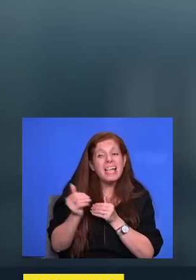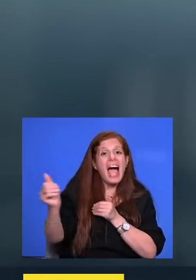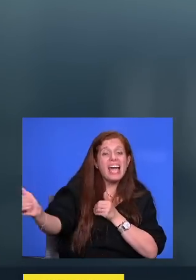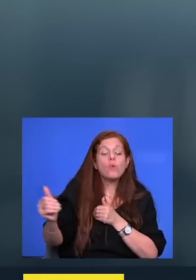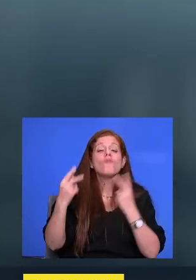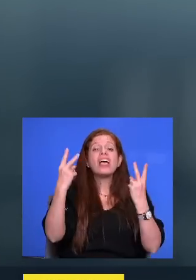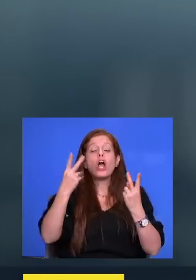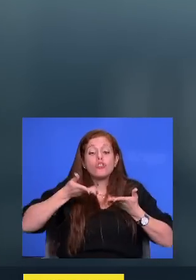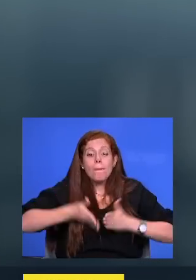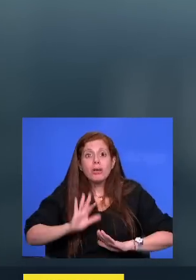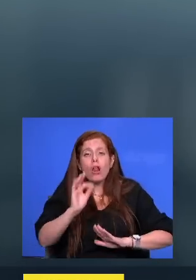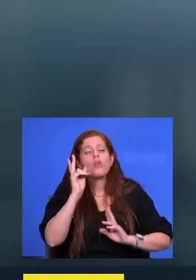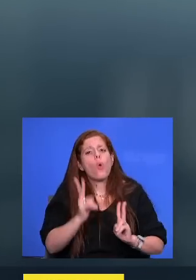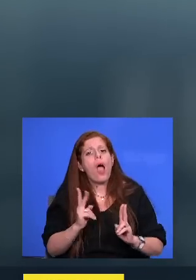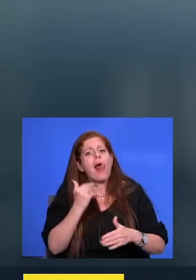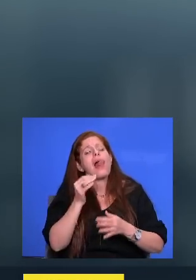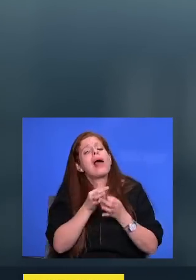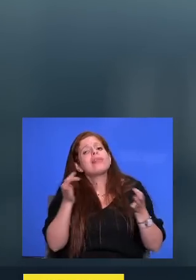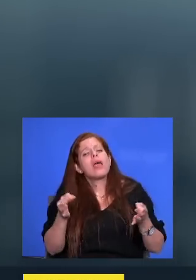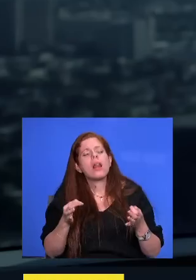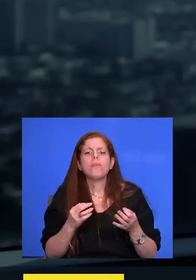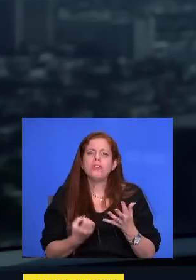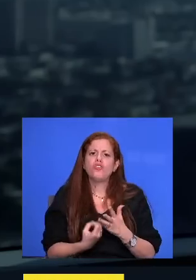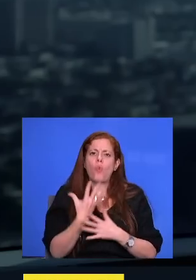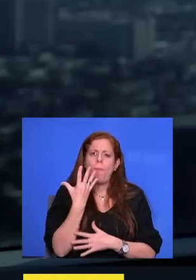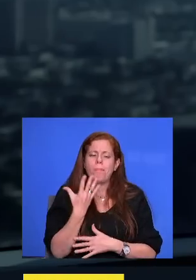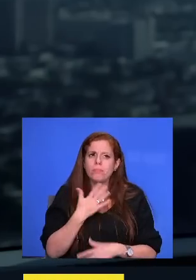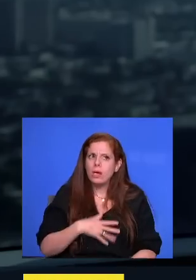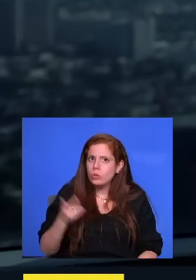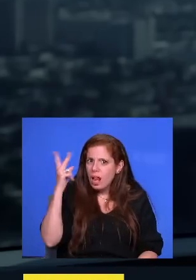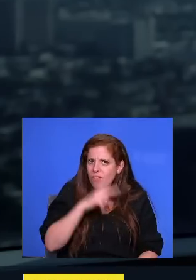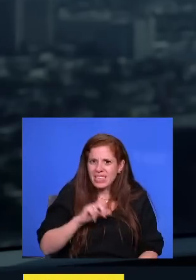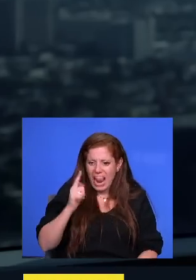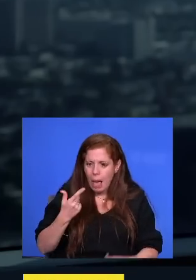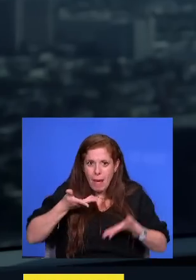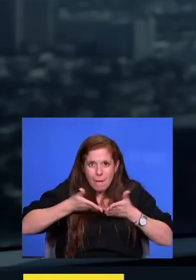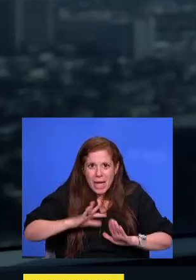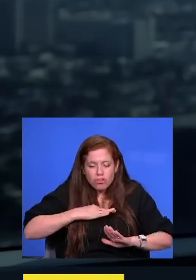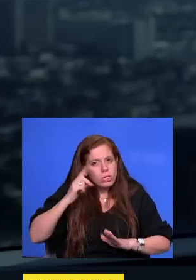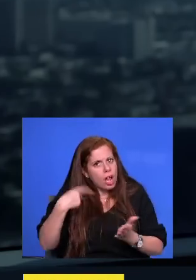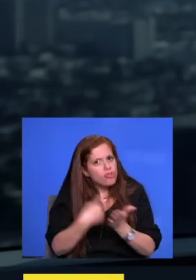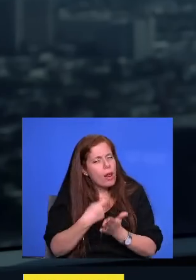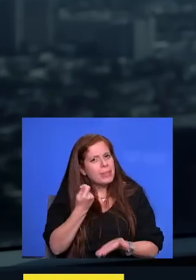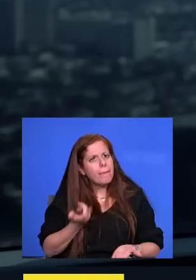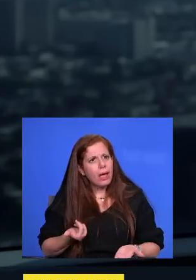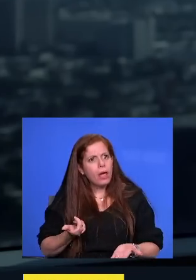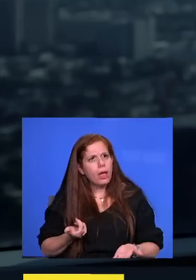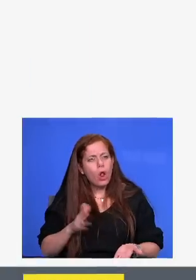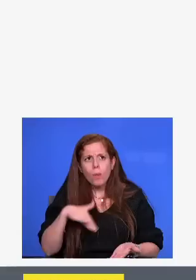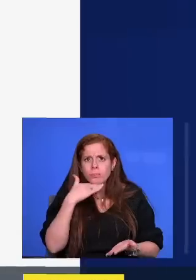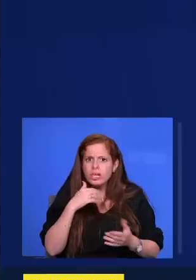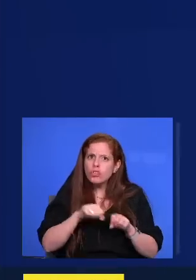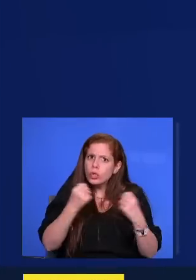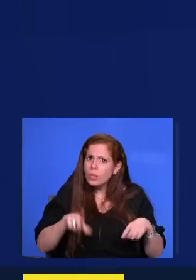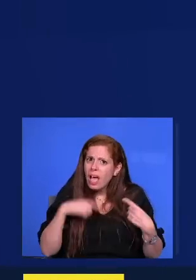סוף להתחיל בתהליך השיקום. אני פשוט רוצה להבין למה הבן שלי זה שצריך לשלם מחיר. לא מספיק שהרסו לו כל